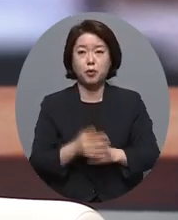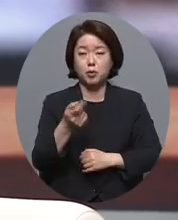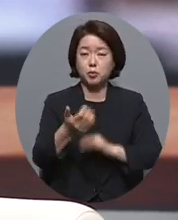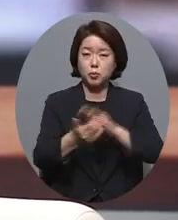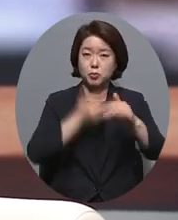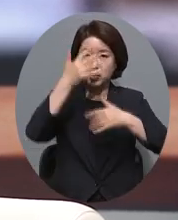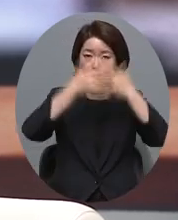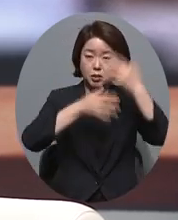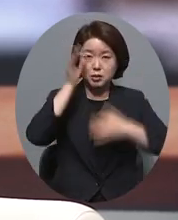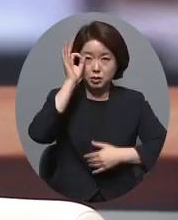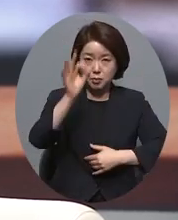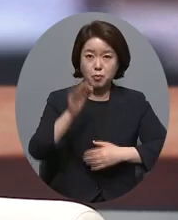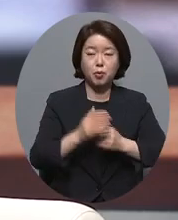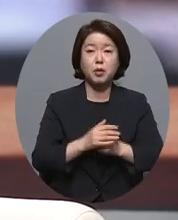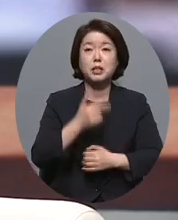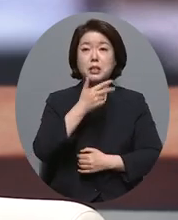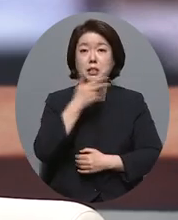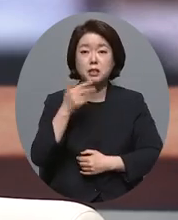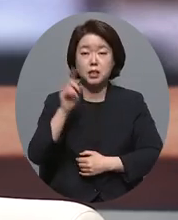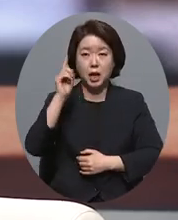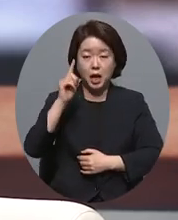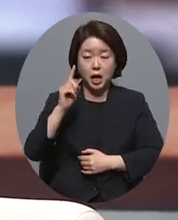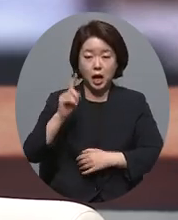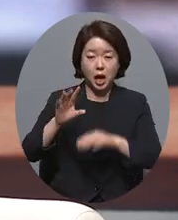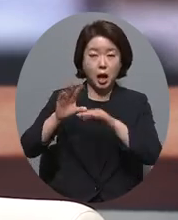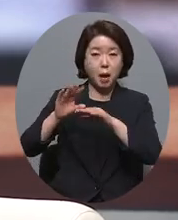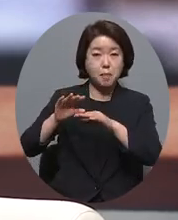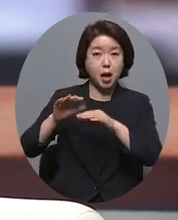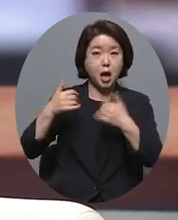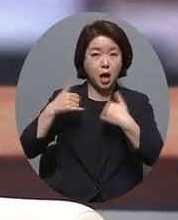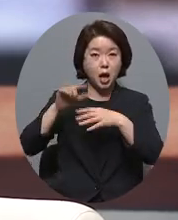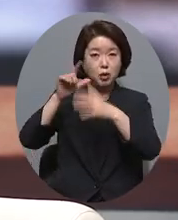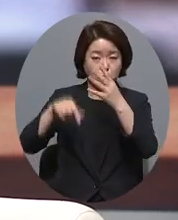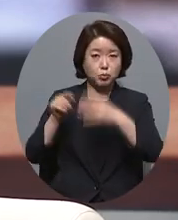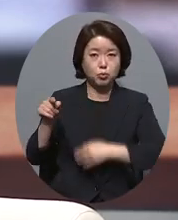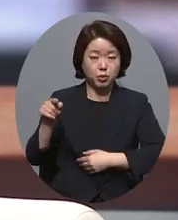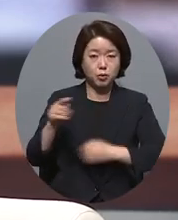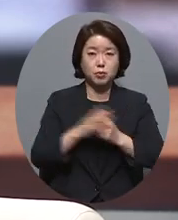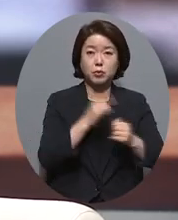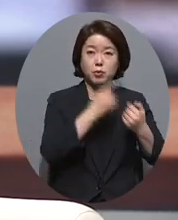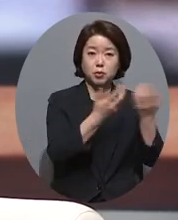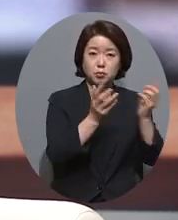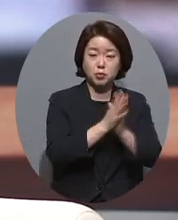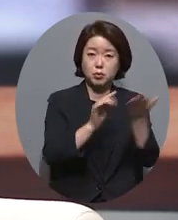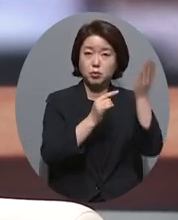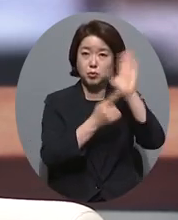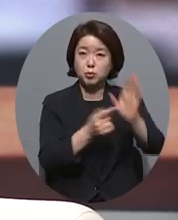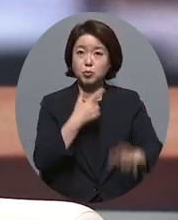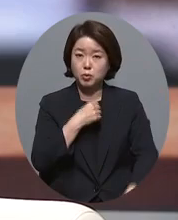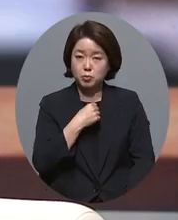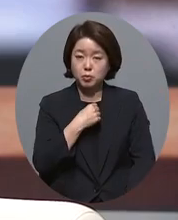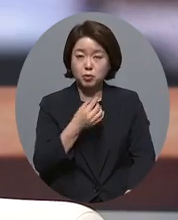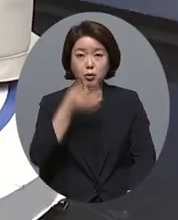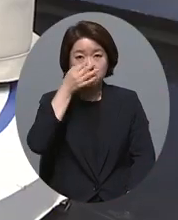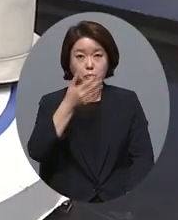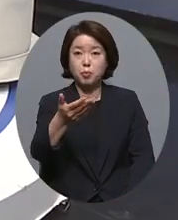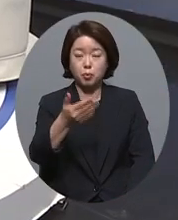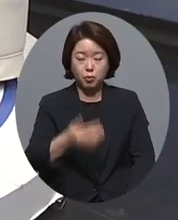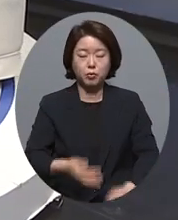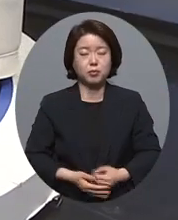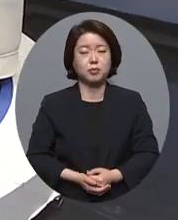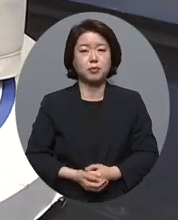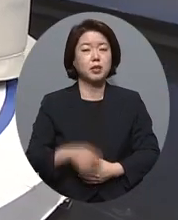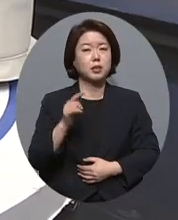전 영상 보셨죠 영국의 시사 풍자 프로그램이었던 거 같은데 저거 민주당이 굳이 틀고 싶다 해서 이제 트럭이 틀었어요